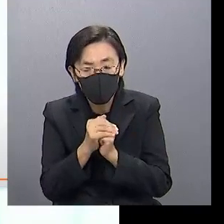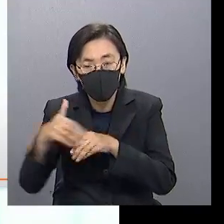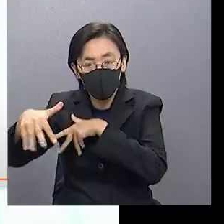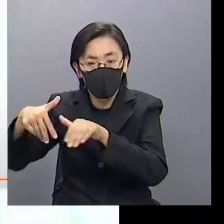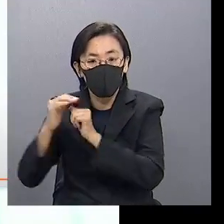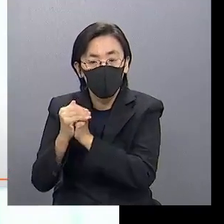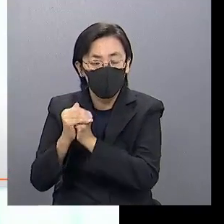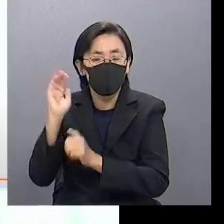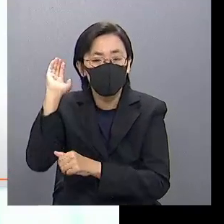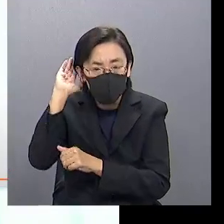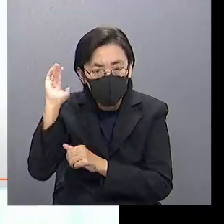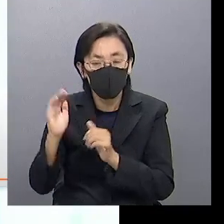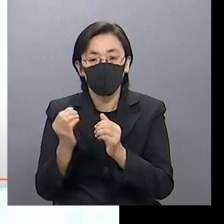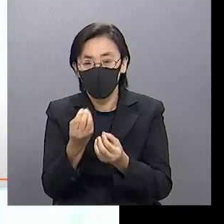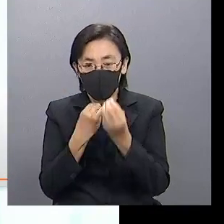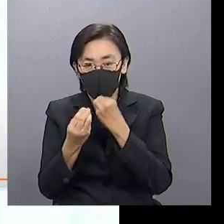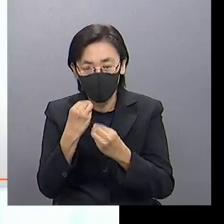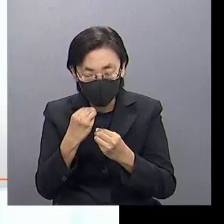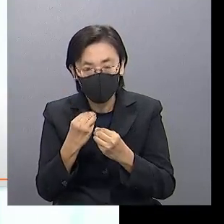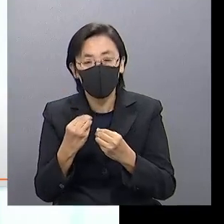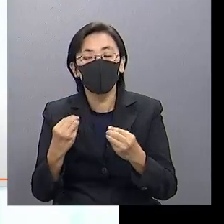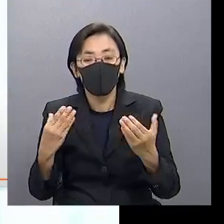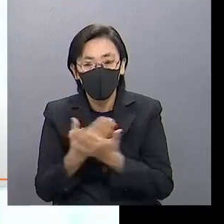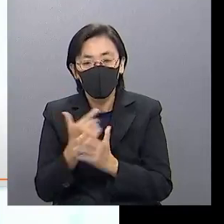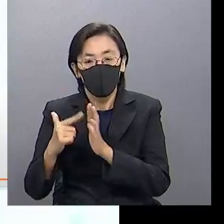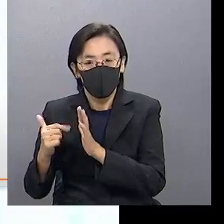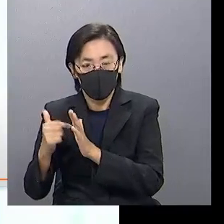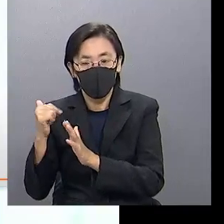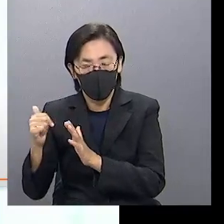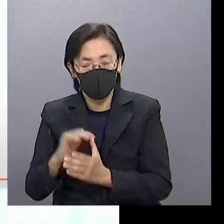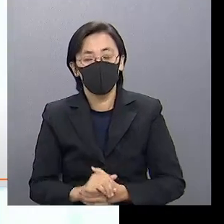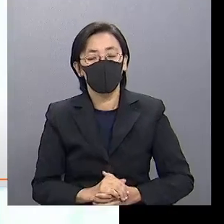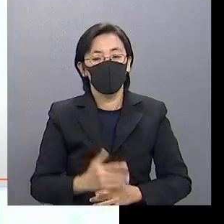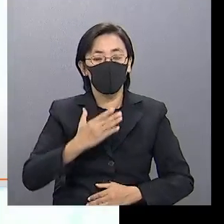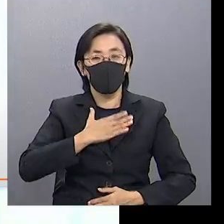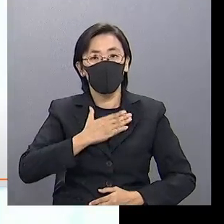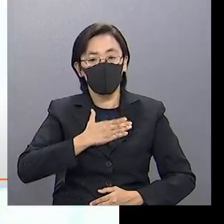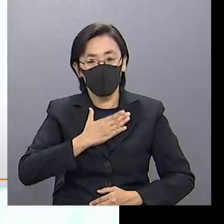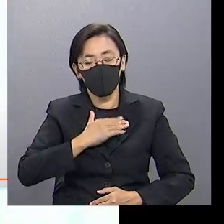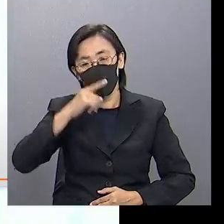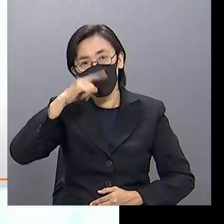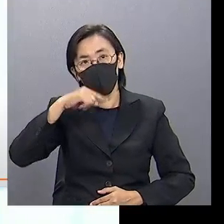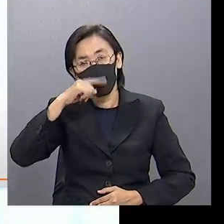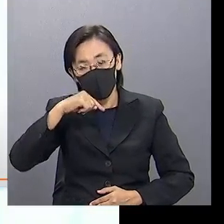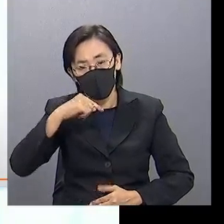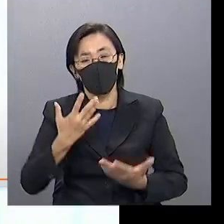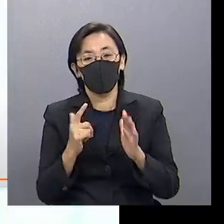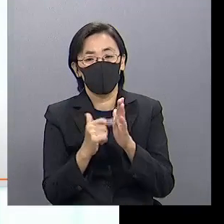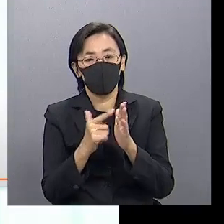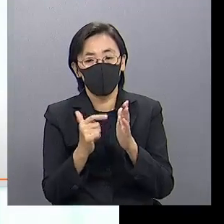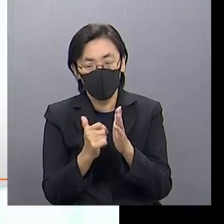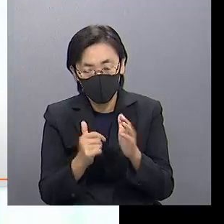ื่ของแงเป็ยาศุปภพบางครั้งเนี่เราจะใช้นำตัวยาล มาประหอบอฮัน